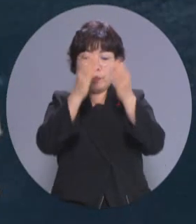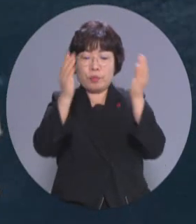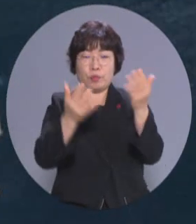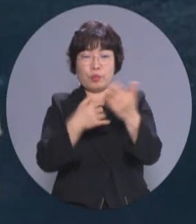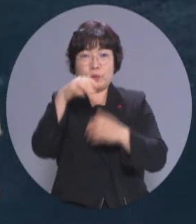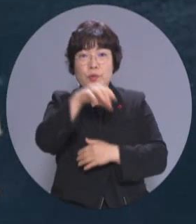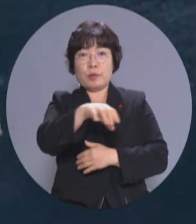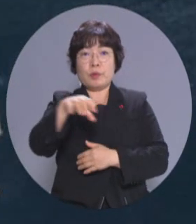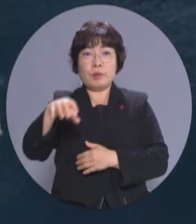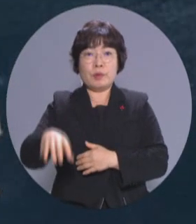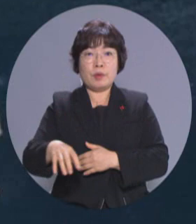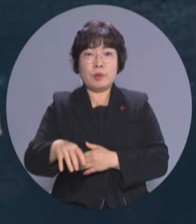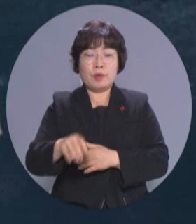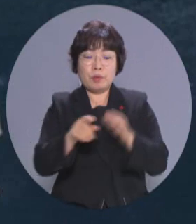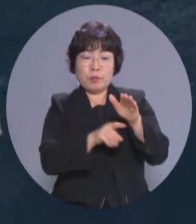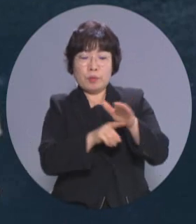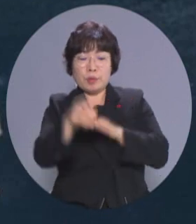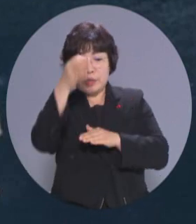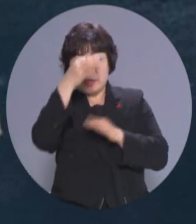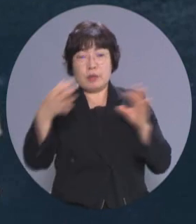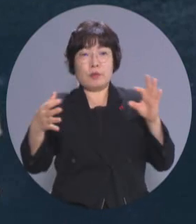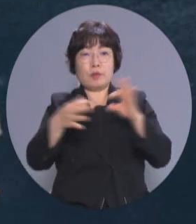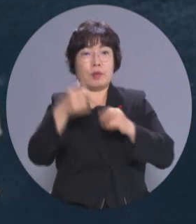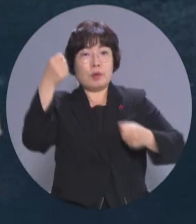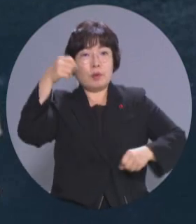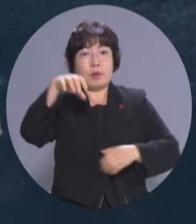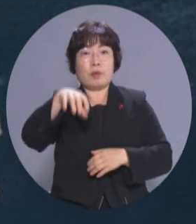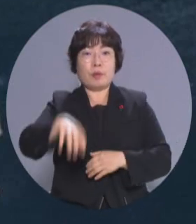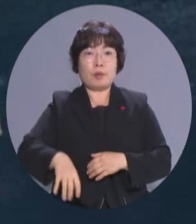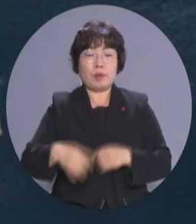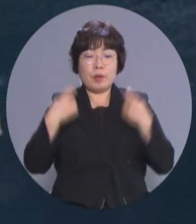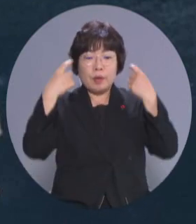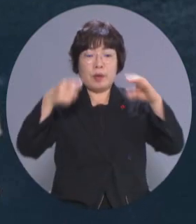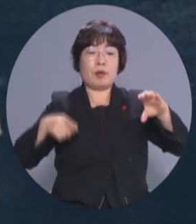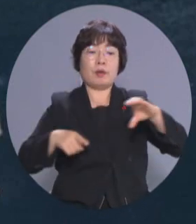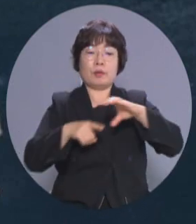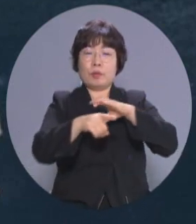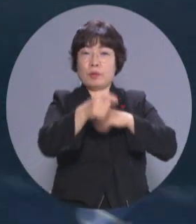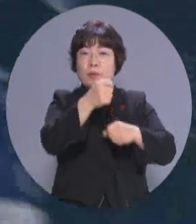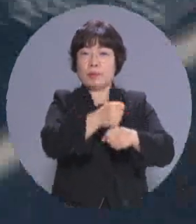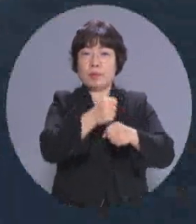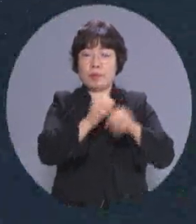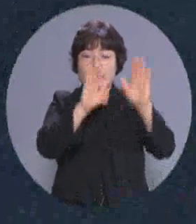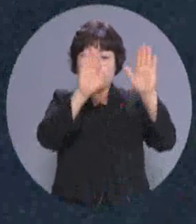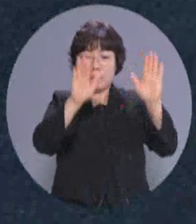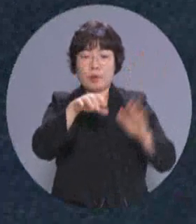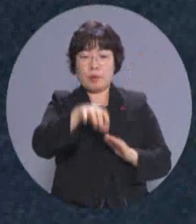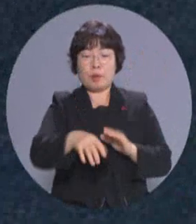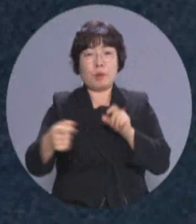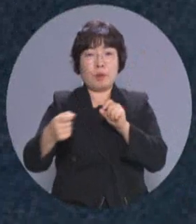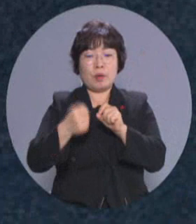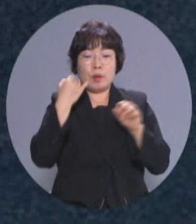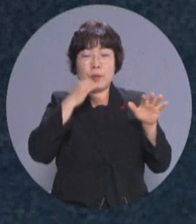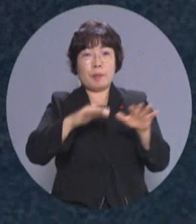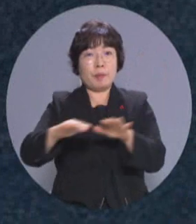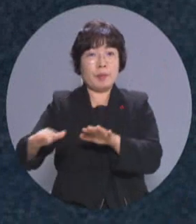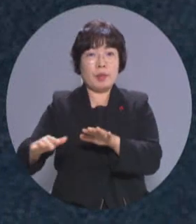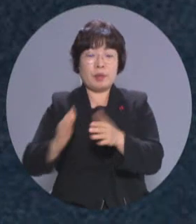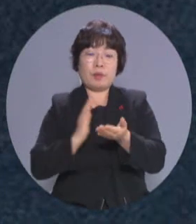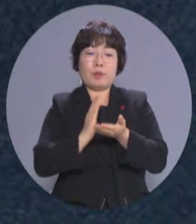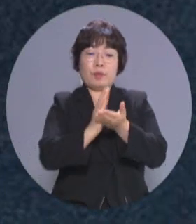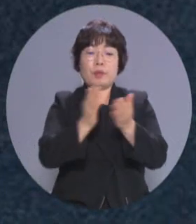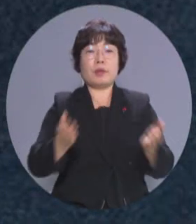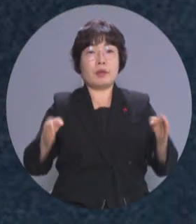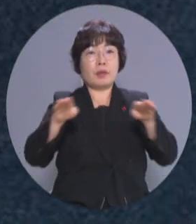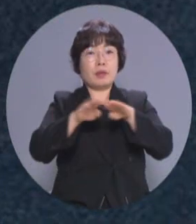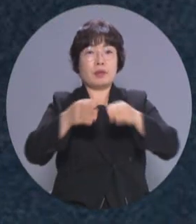일대에는 첨당 기술을 접목한 공연장 과 관광 터널 등을 엑스포장 인접한 부두에는 마리나 시설을